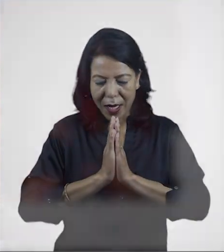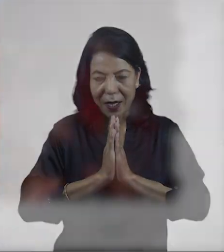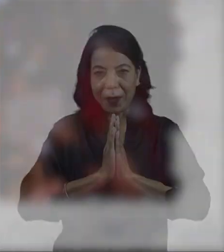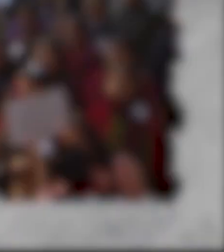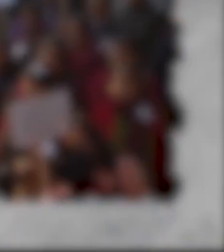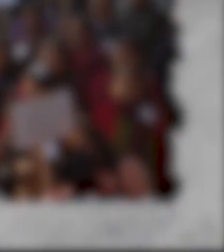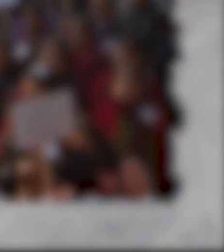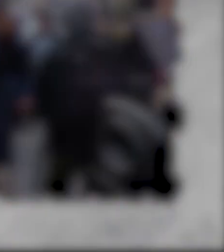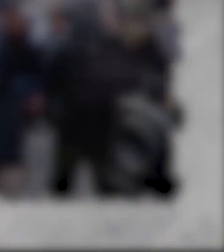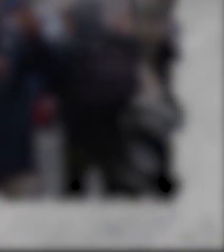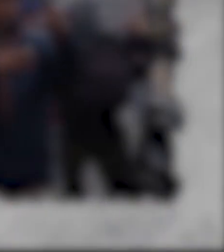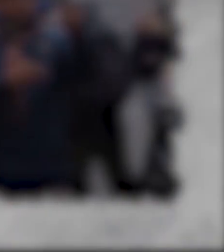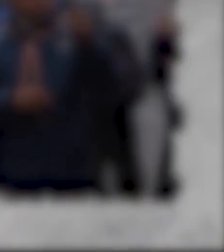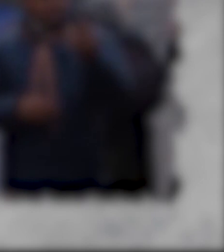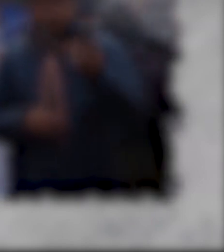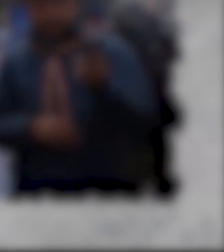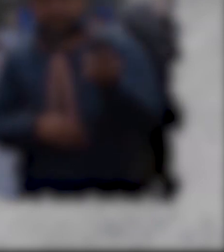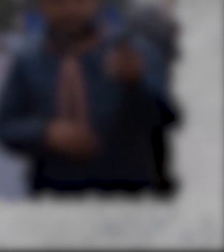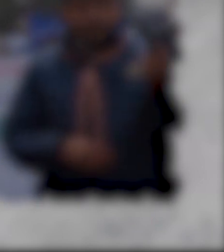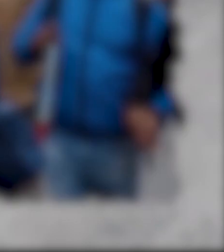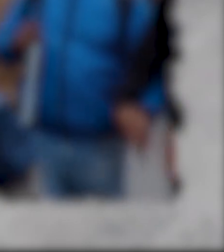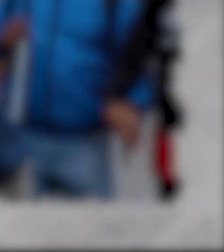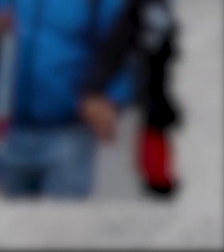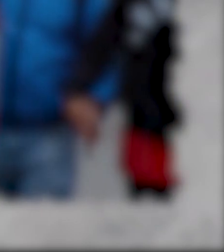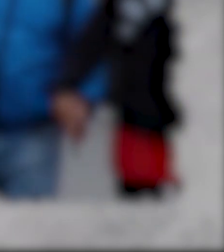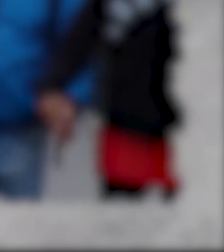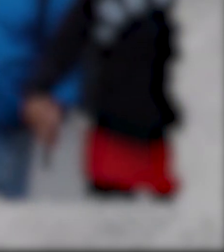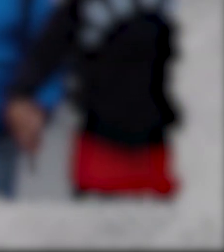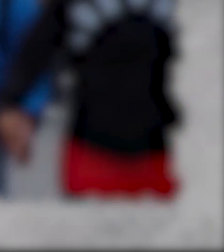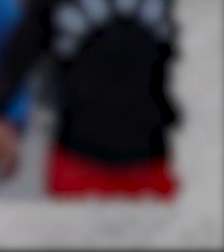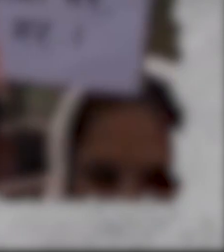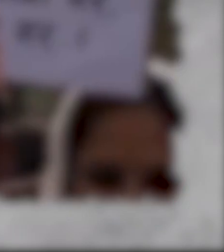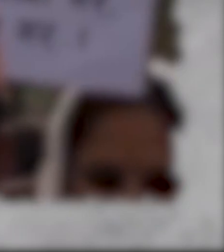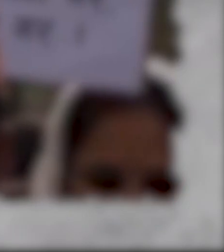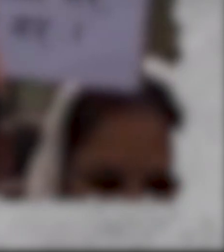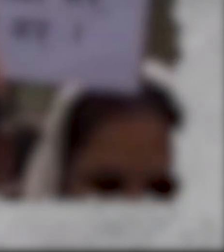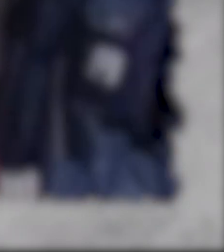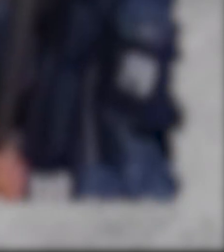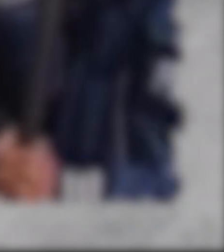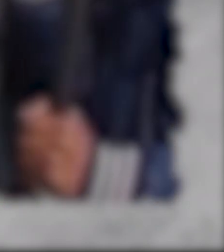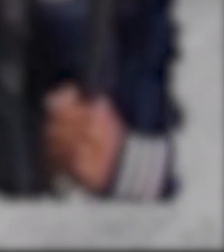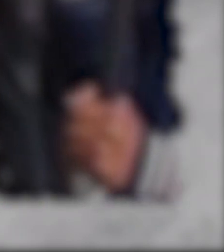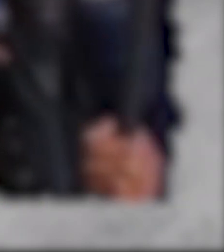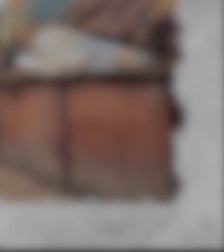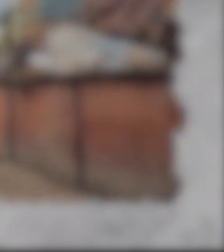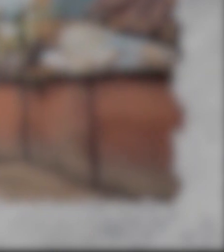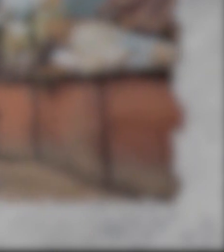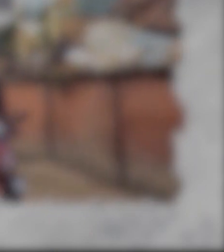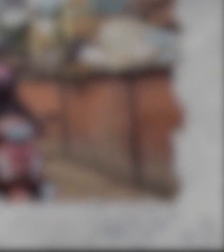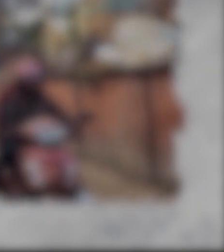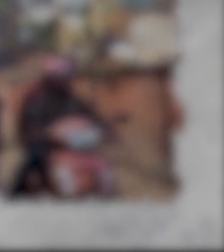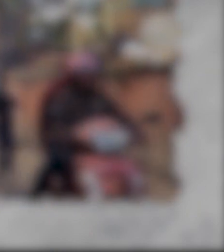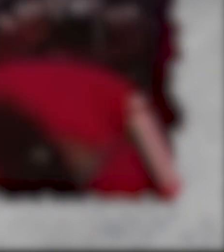आयो अपांगता आवास नाव बुजने हलू लाई